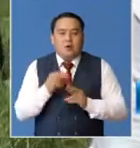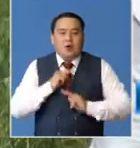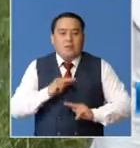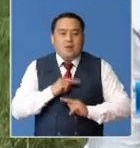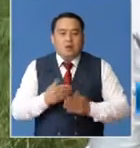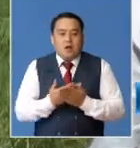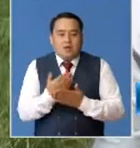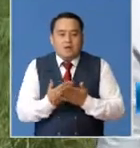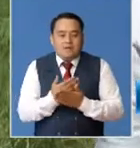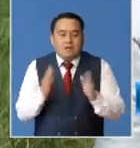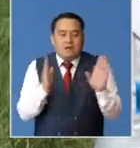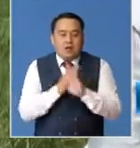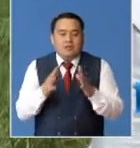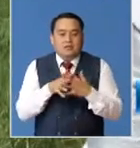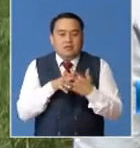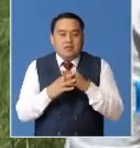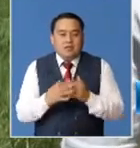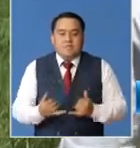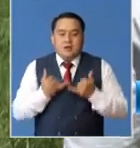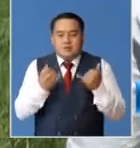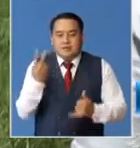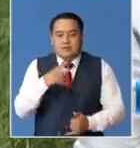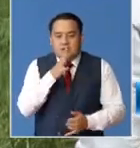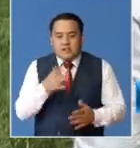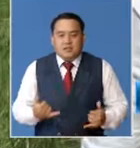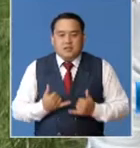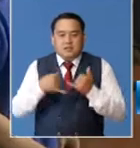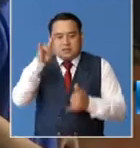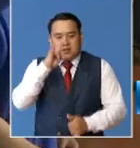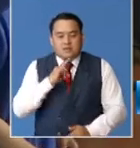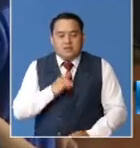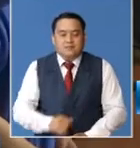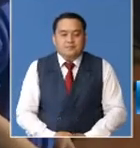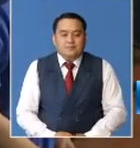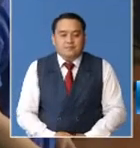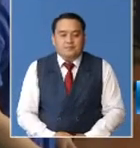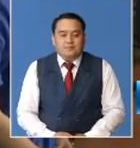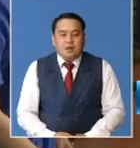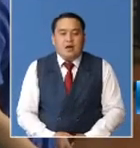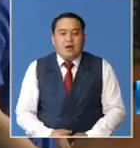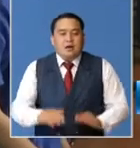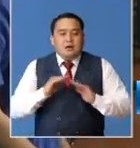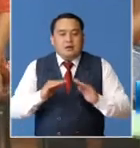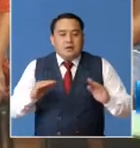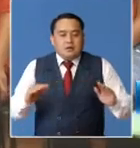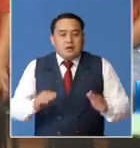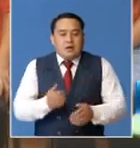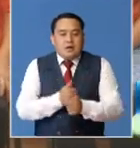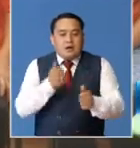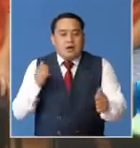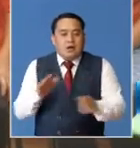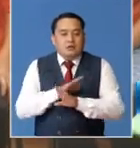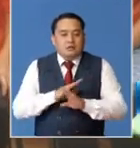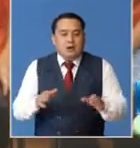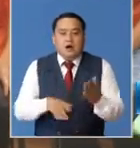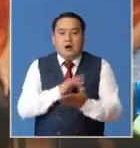которой запечатлел пейзажи нашего села, я посвящаю 20-летию нашей столицы. Сельские ребятишки нисколько не отстают от